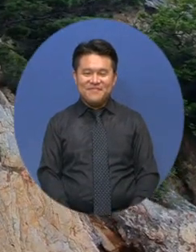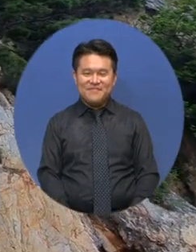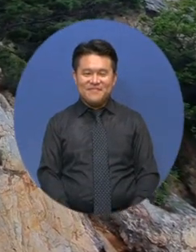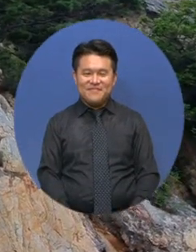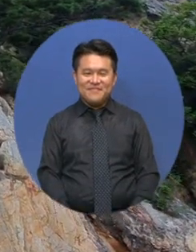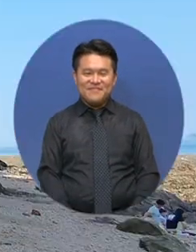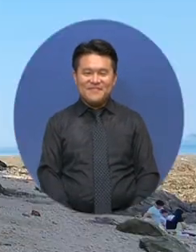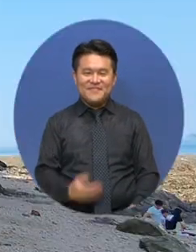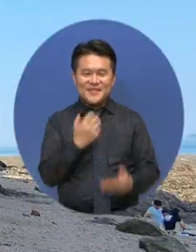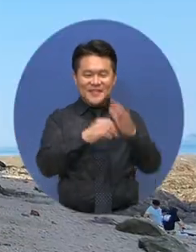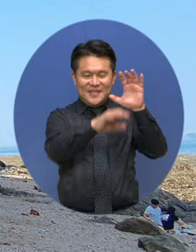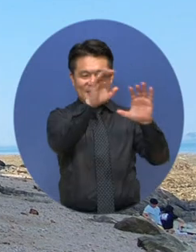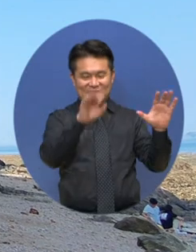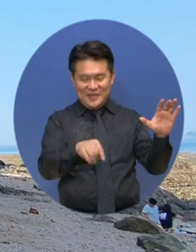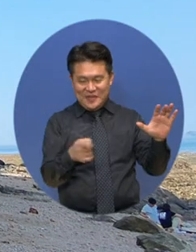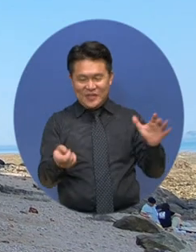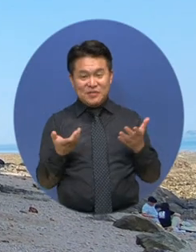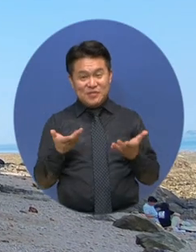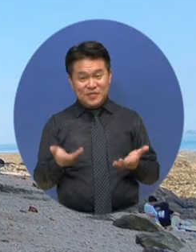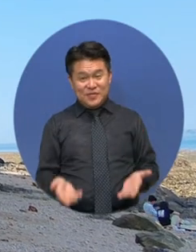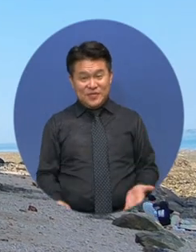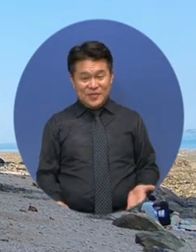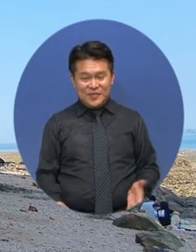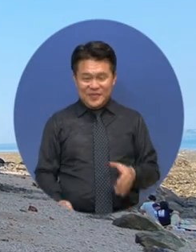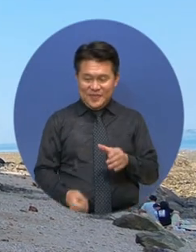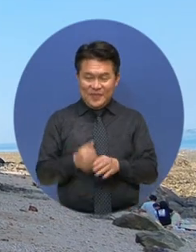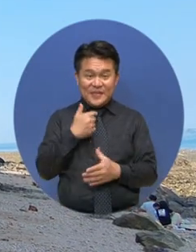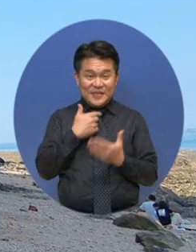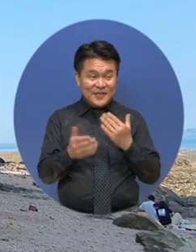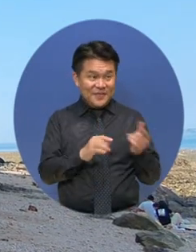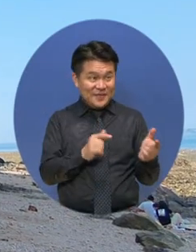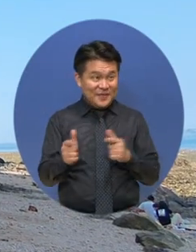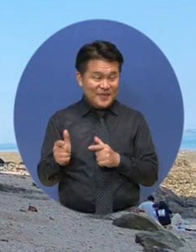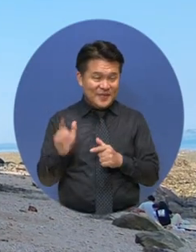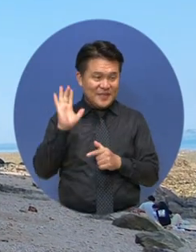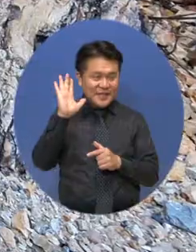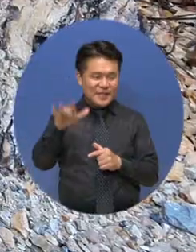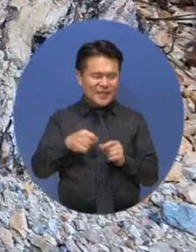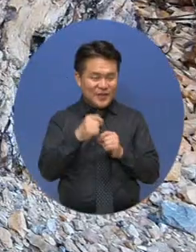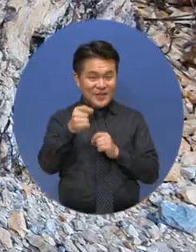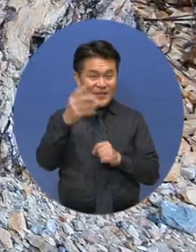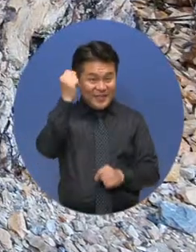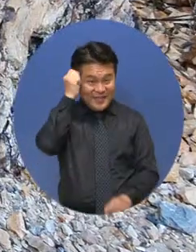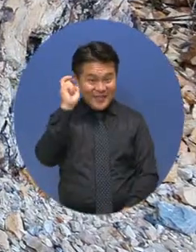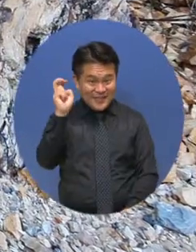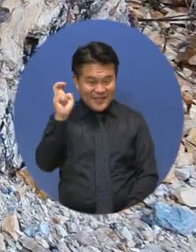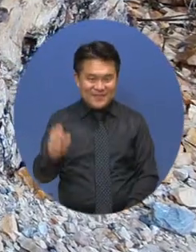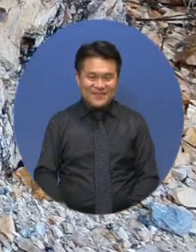자연에서 즐기는 휴식과 색다른 체험은 절대 잊지 못할 것 같습니다.